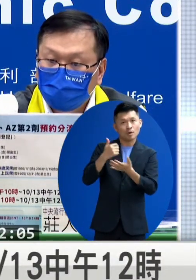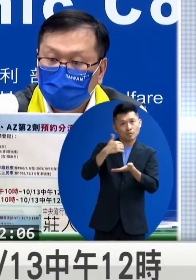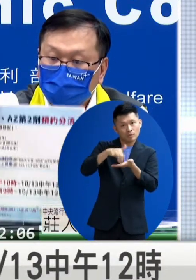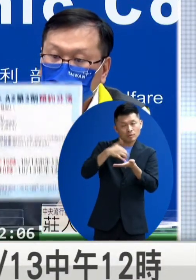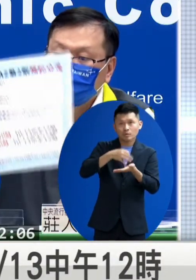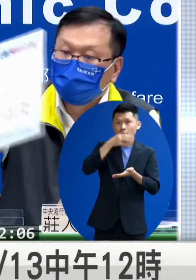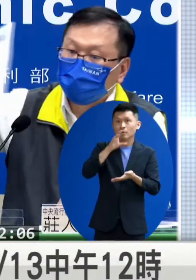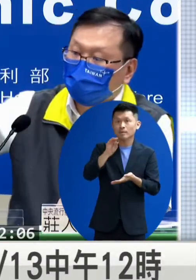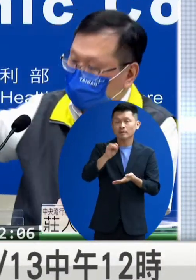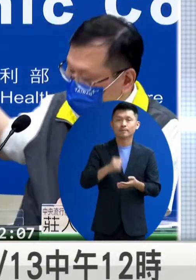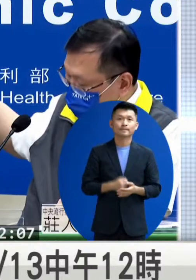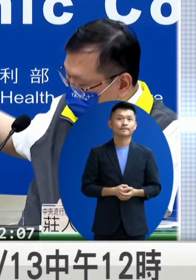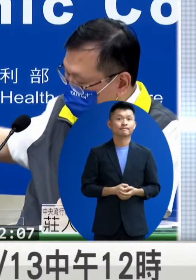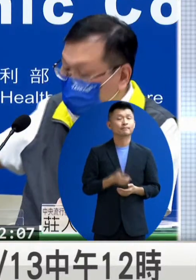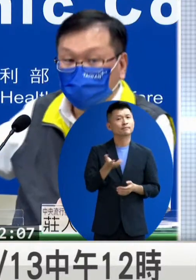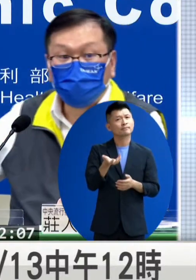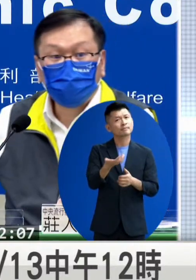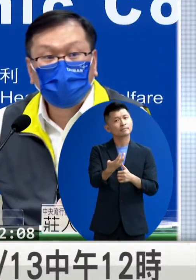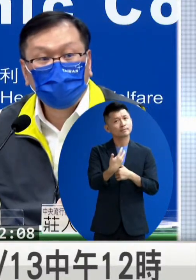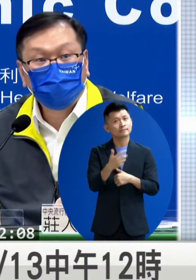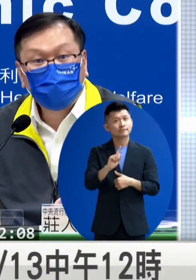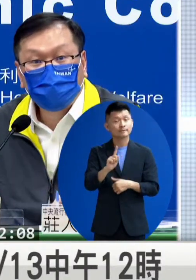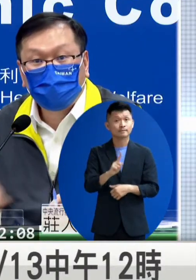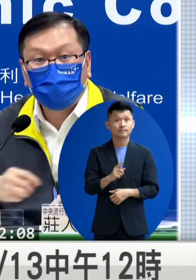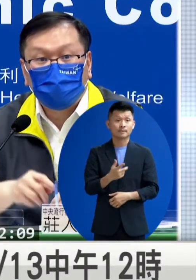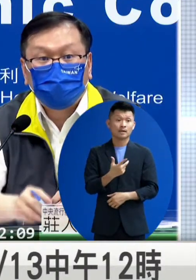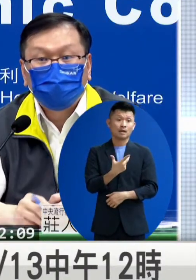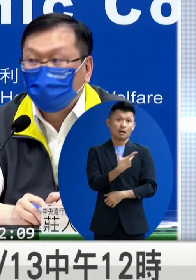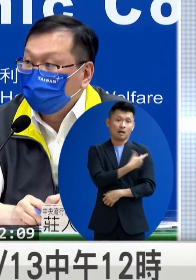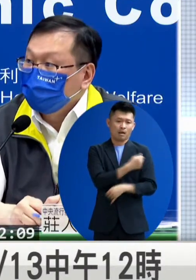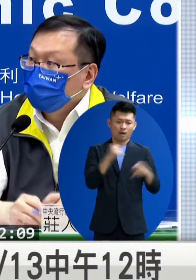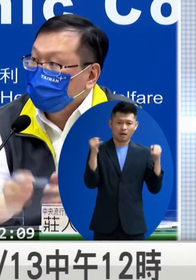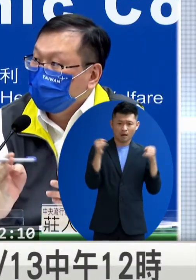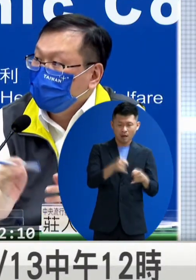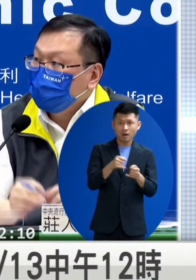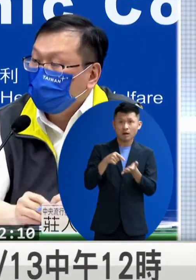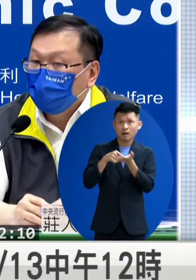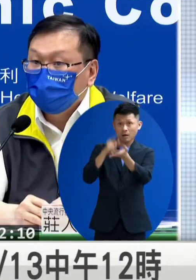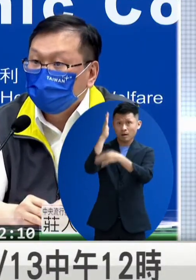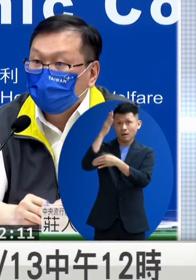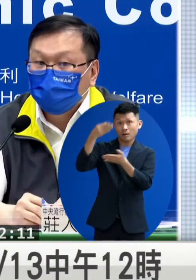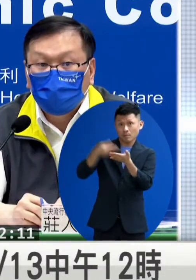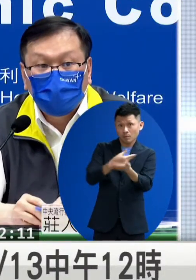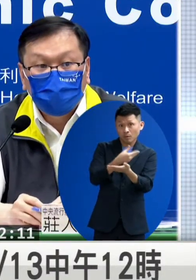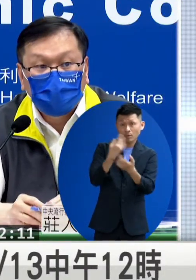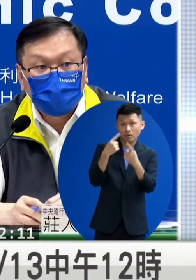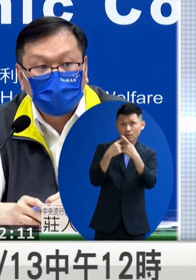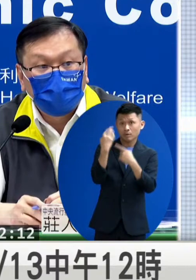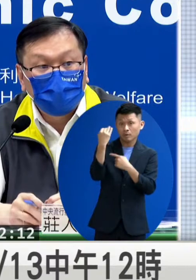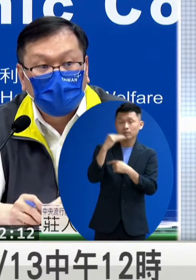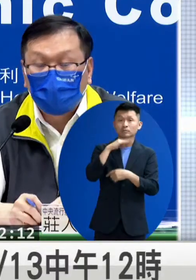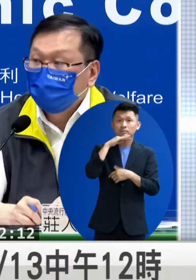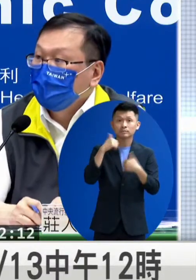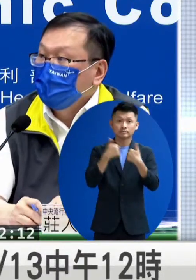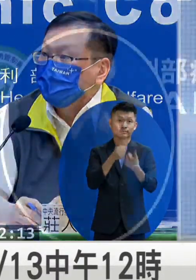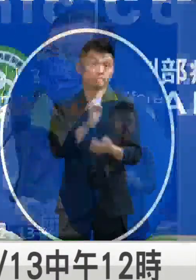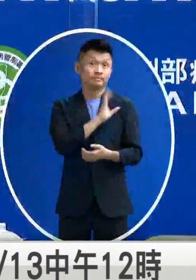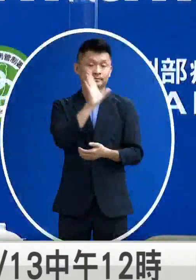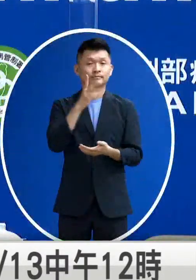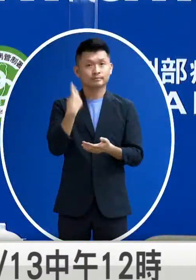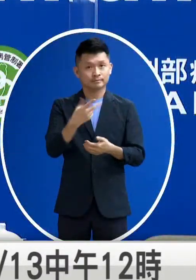刚刚说的是疫苗接种受害救济的人数，我们在这个会后再提供啊，